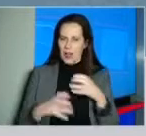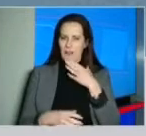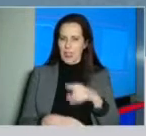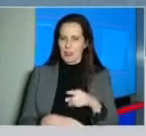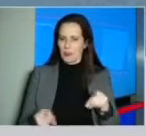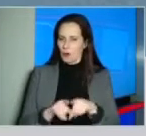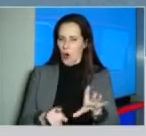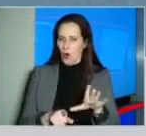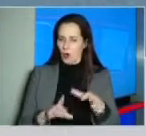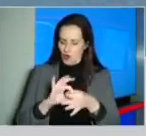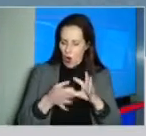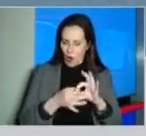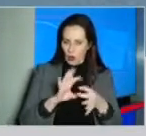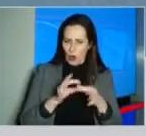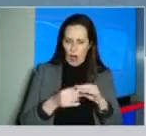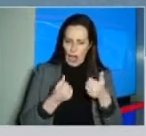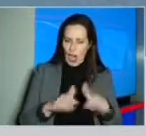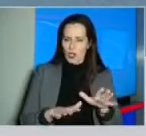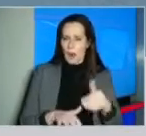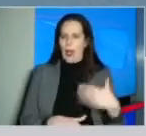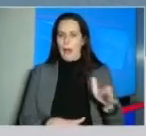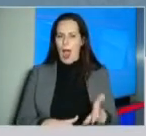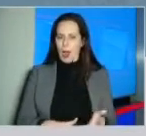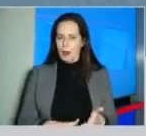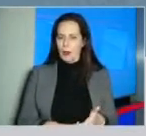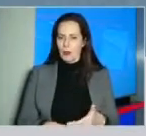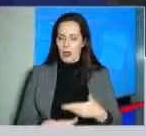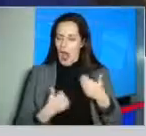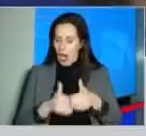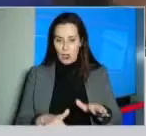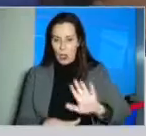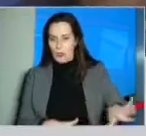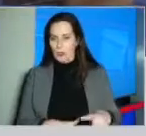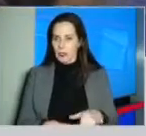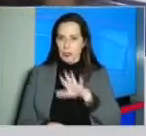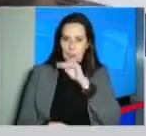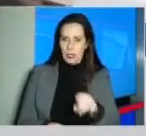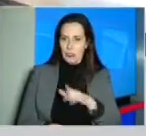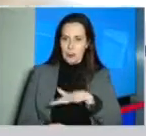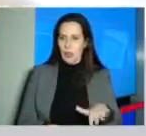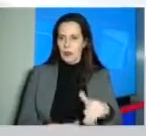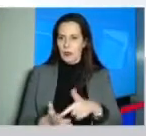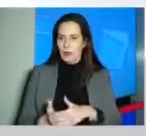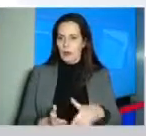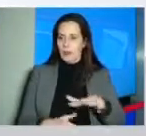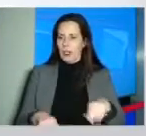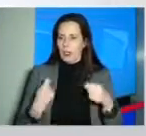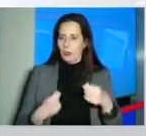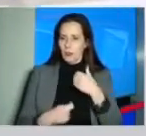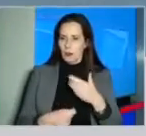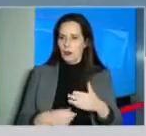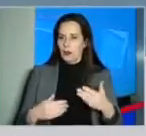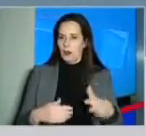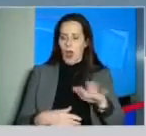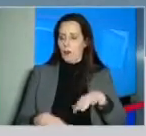הישראלית, כמו שרשרת, חוליות, החוליה הכי חלשה, פק לפח, החוליה הכי חלשה לפינה, זקנים, ילדים, מערכת חינוך נפסדת,